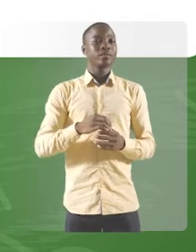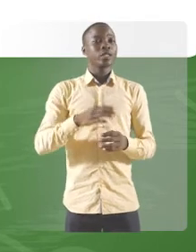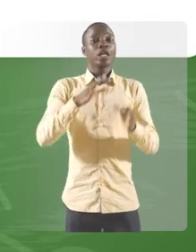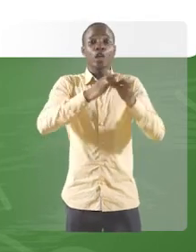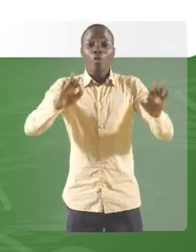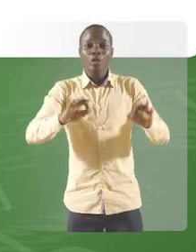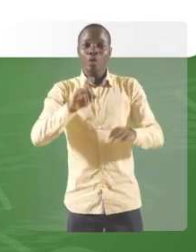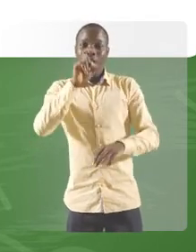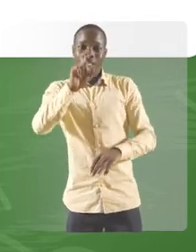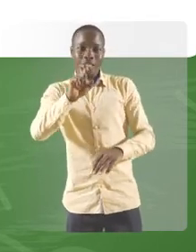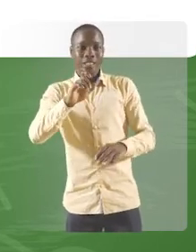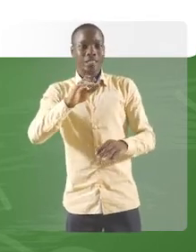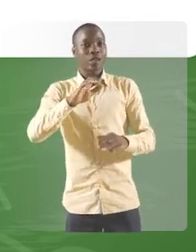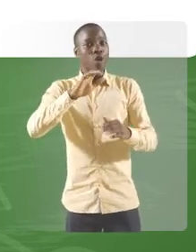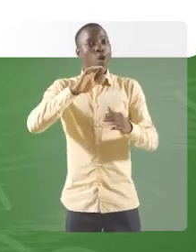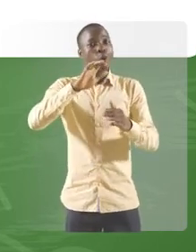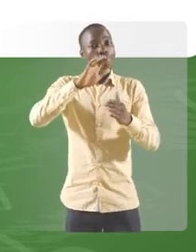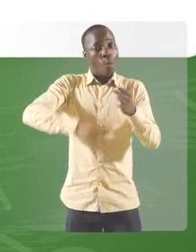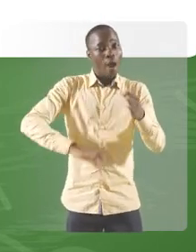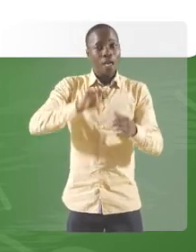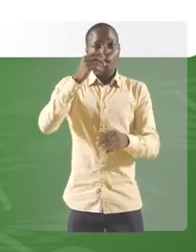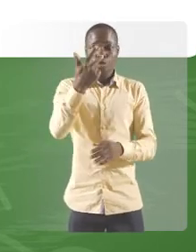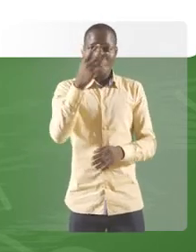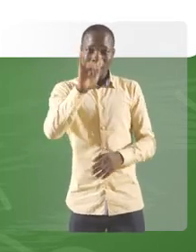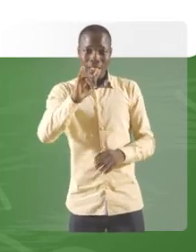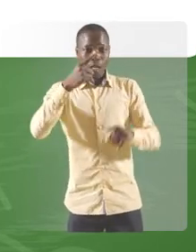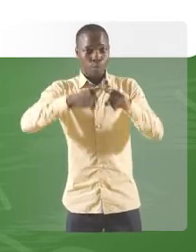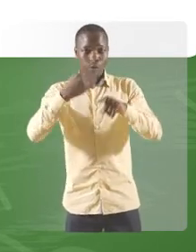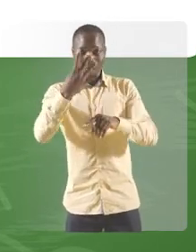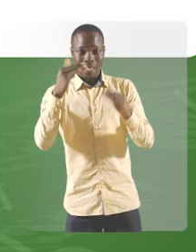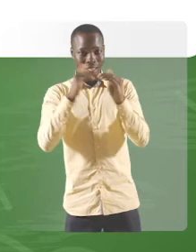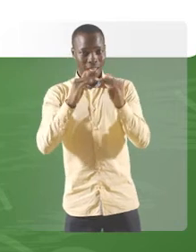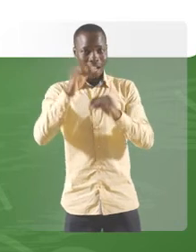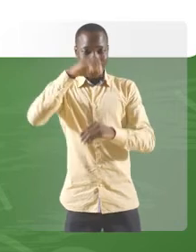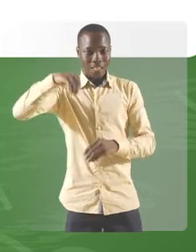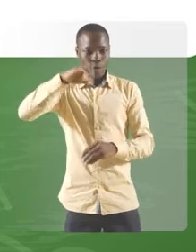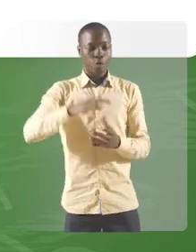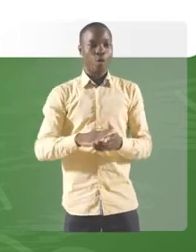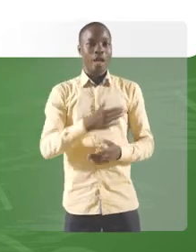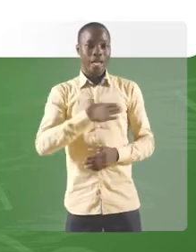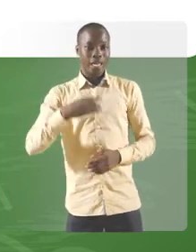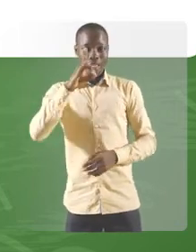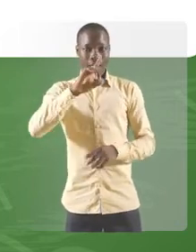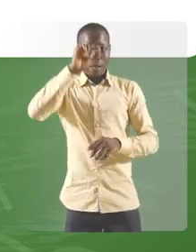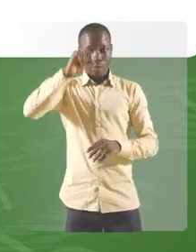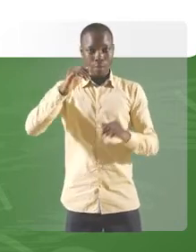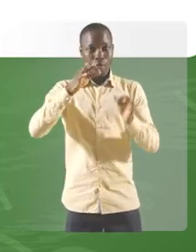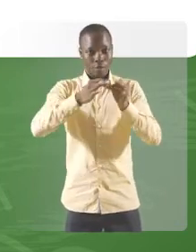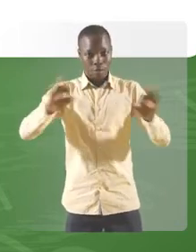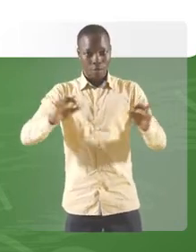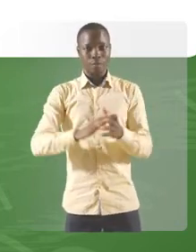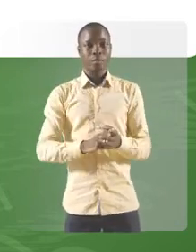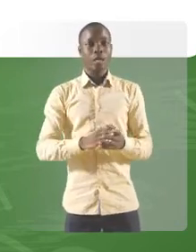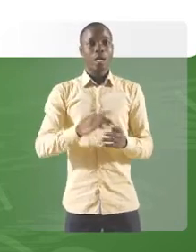d'équation x moins 3y plus 4 égale à 0 et D' d'équation